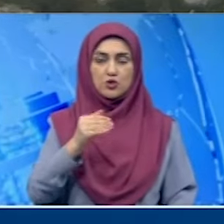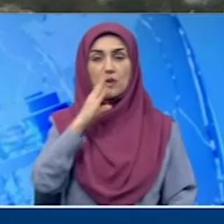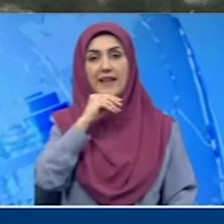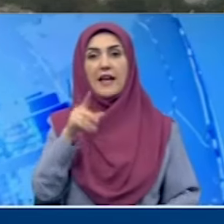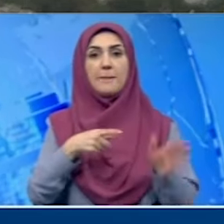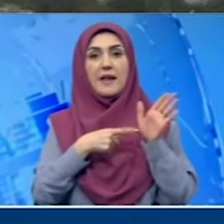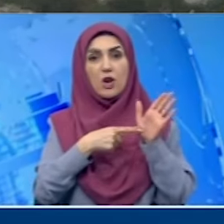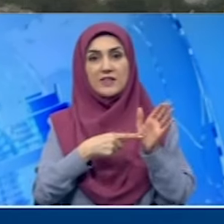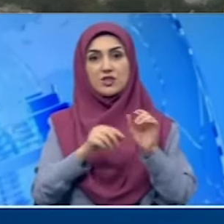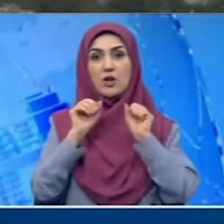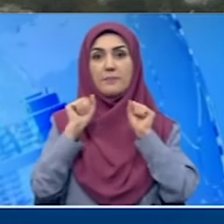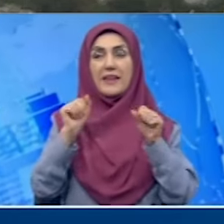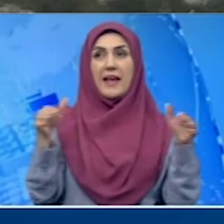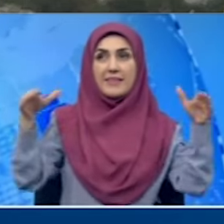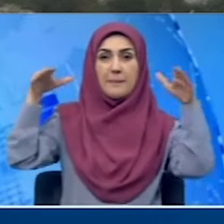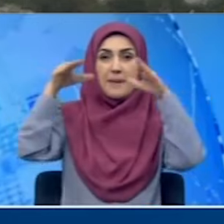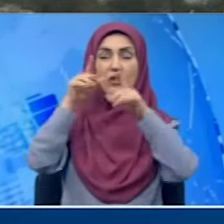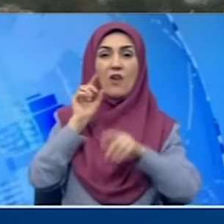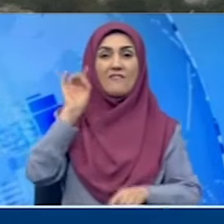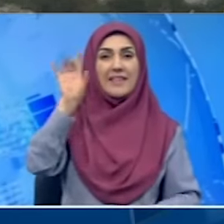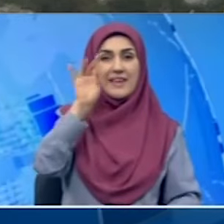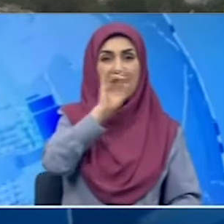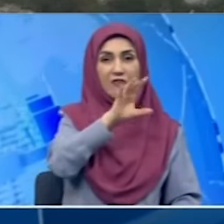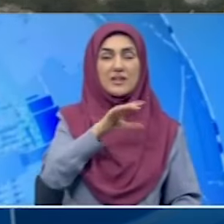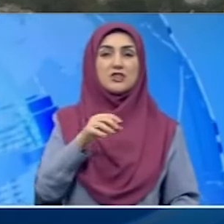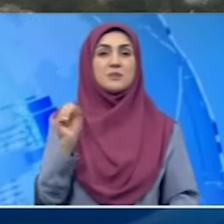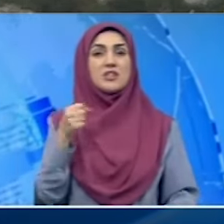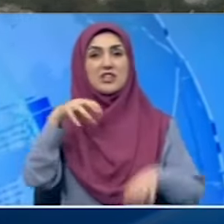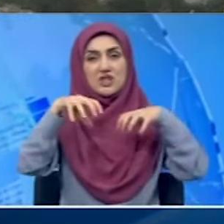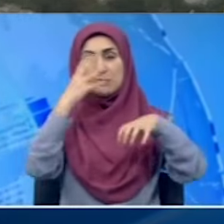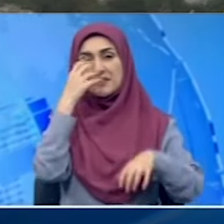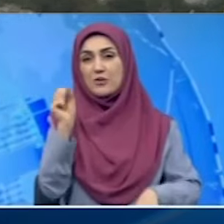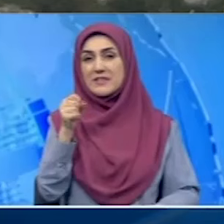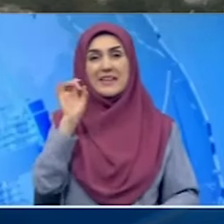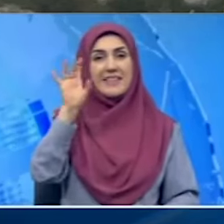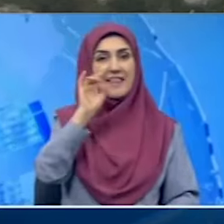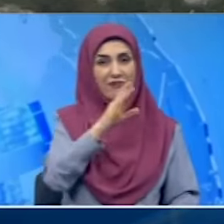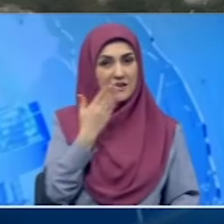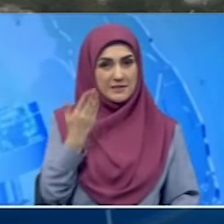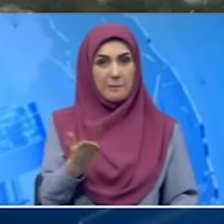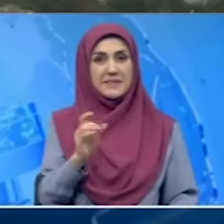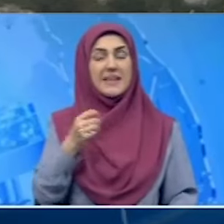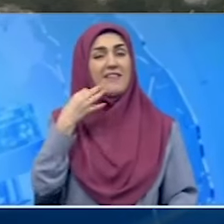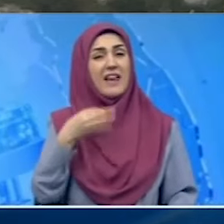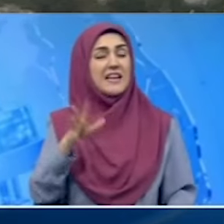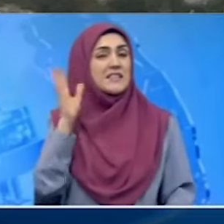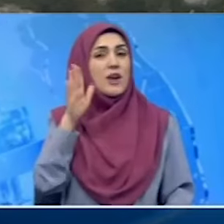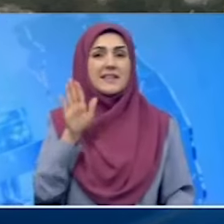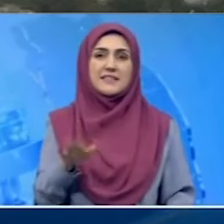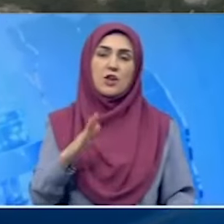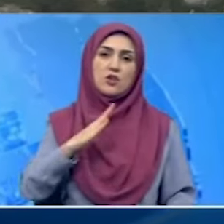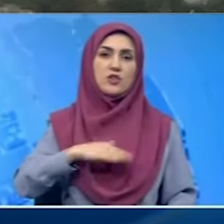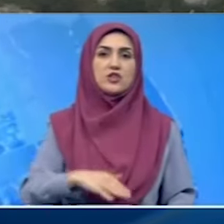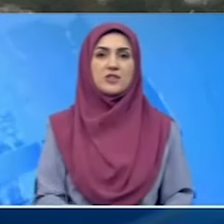پدافند هوای رژیم صهیونیستی در رهگیری موشکان ناتوان بوده و این حمله‌ها خسارت‌های زیادی در پی داشته